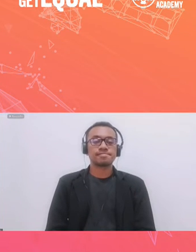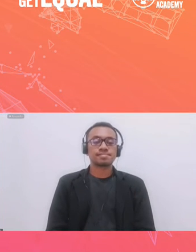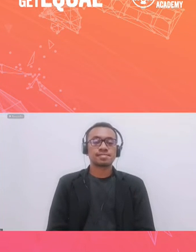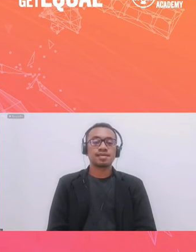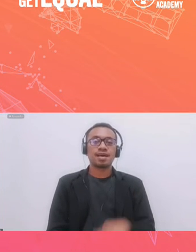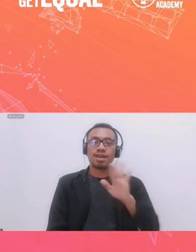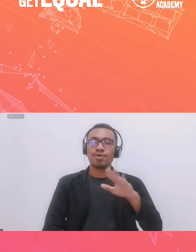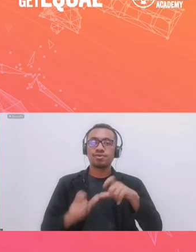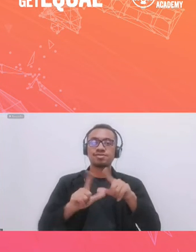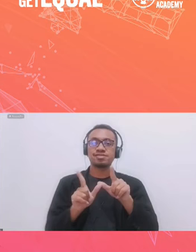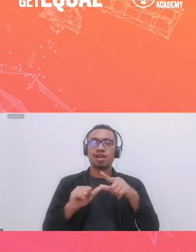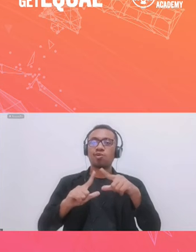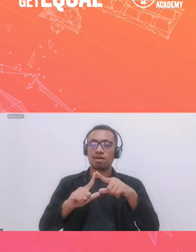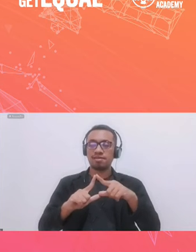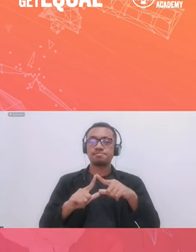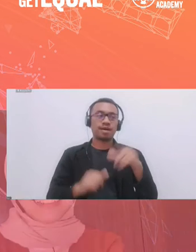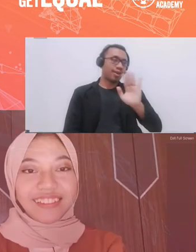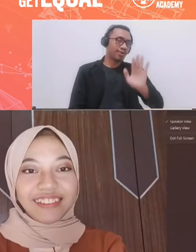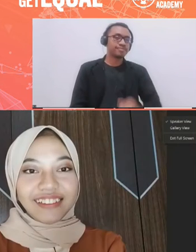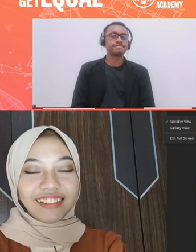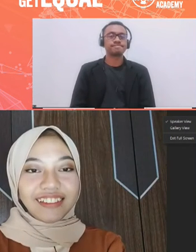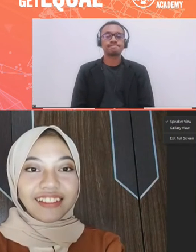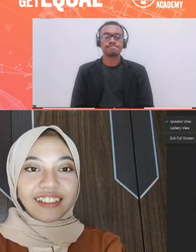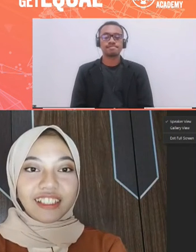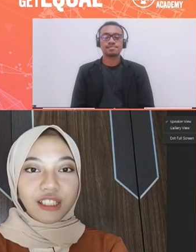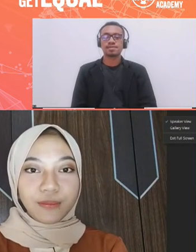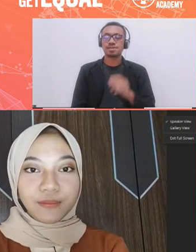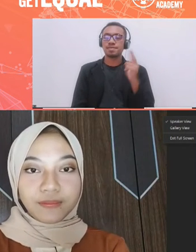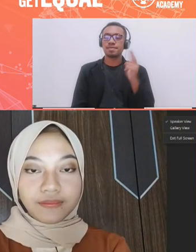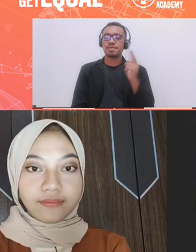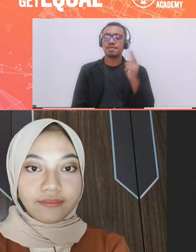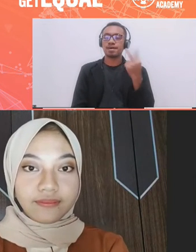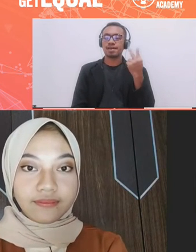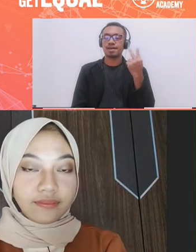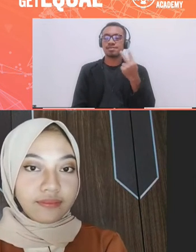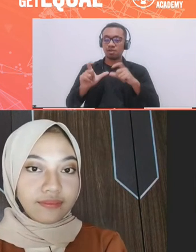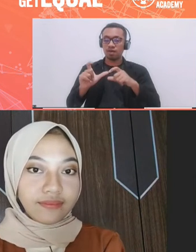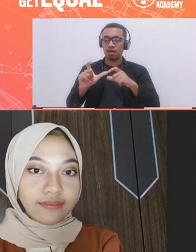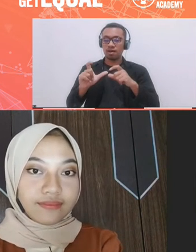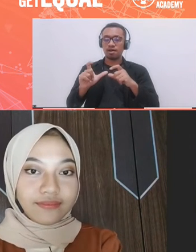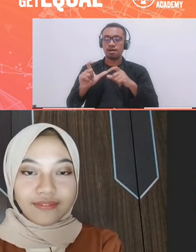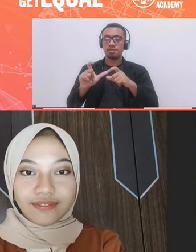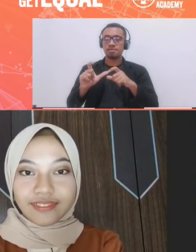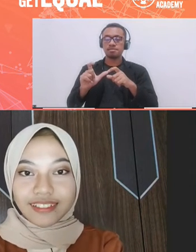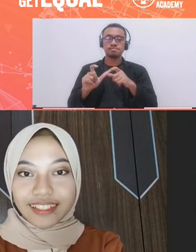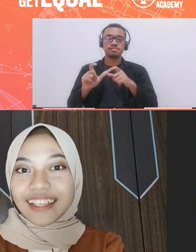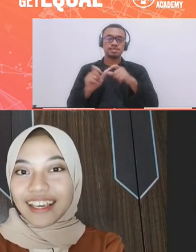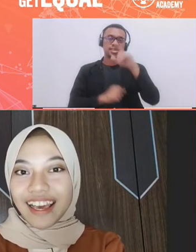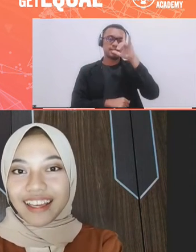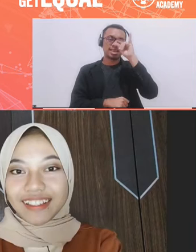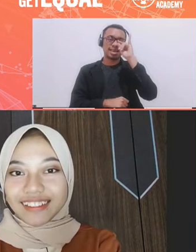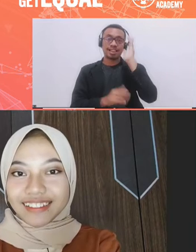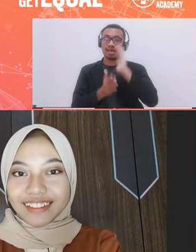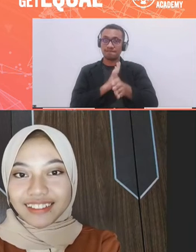Halo Kak. Halo Salwa. Kemarin Salwa sempat IG Live, kalau nggak salah ya.